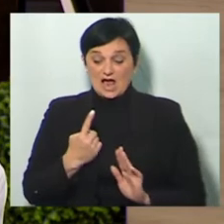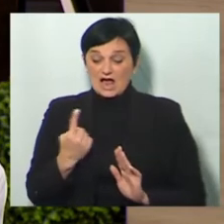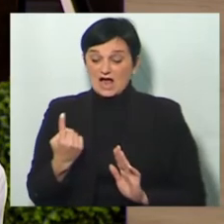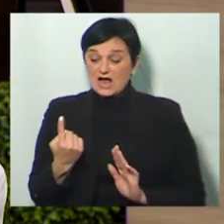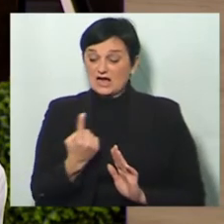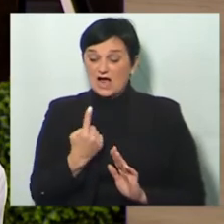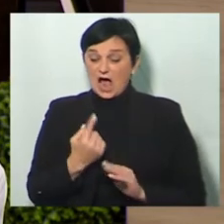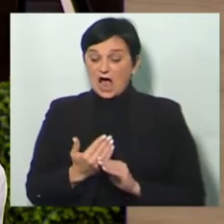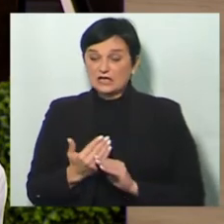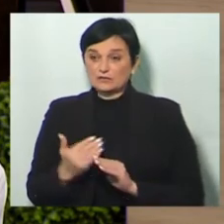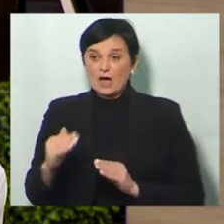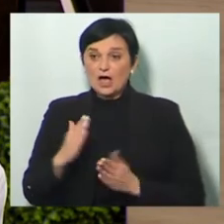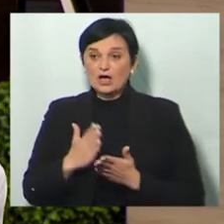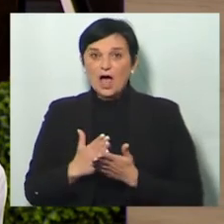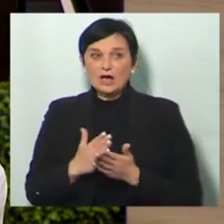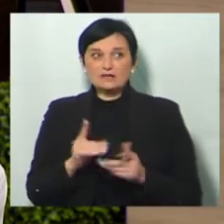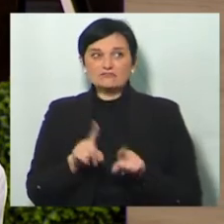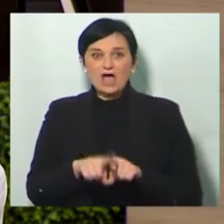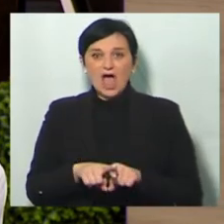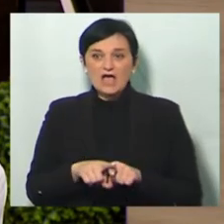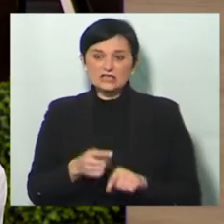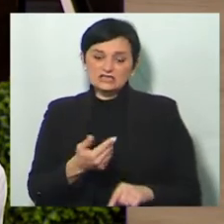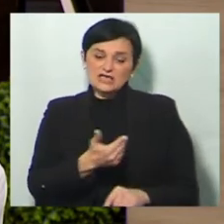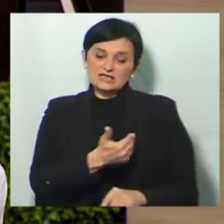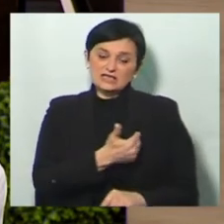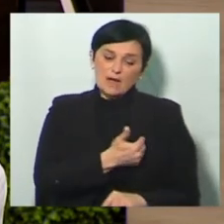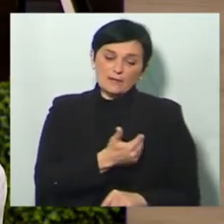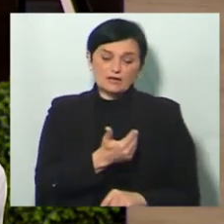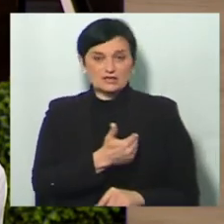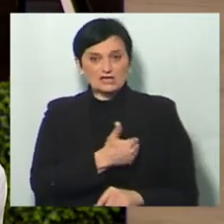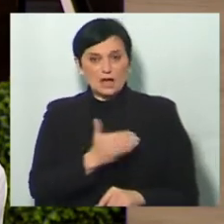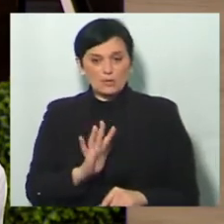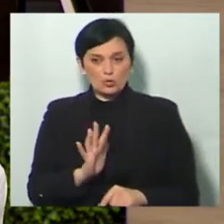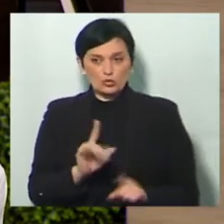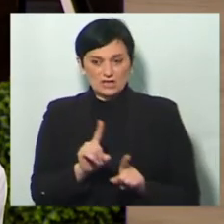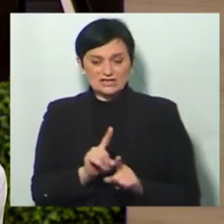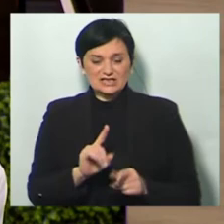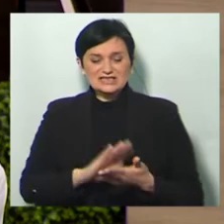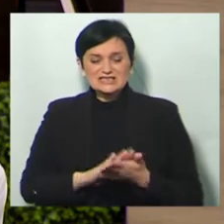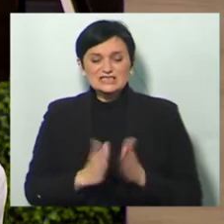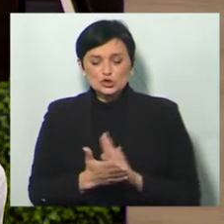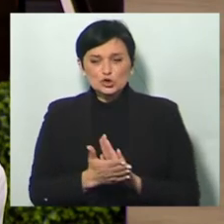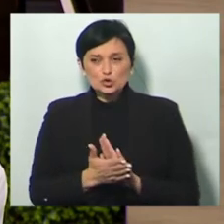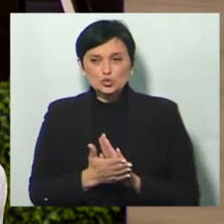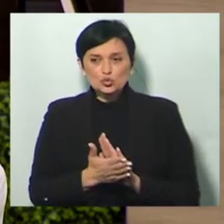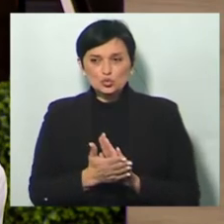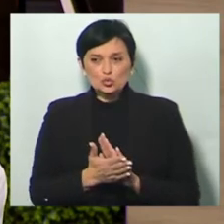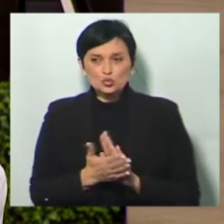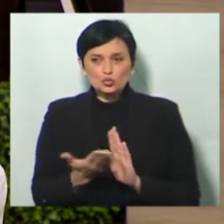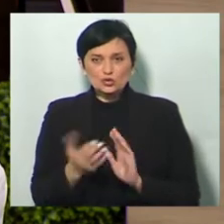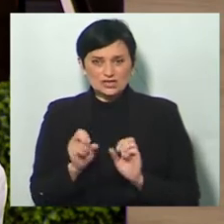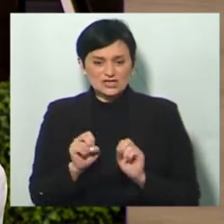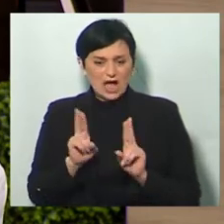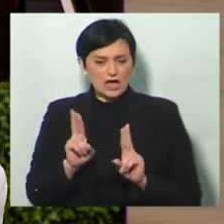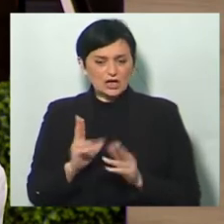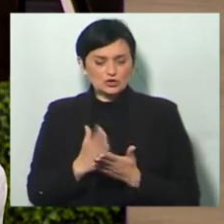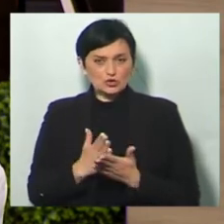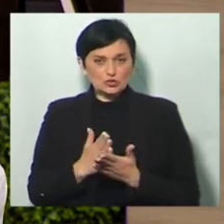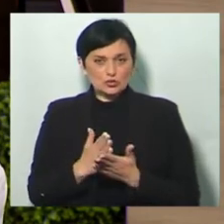თქვით, აქტია, ხო? Ასე ვთქვათ, ნებელობითი ან რაღაც სიტუაციები, გაცნობიერებული,